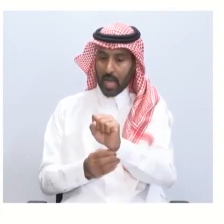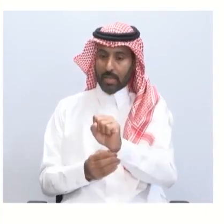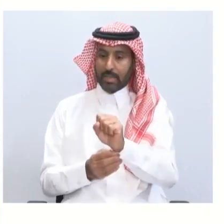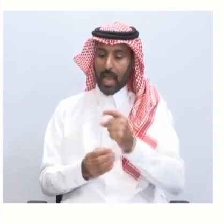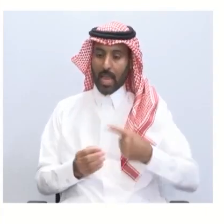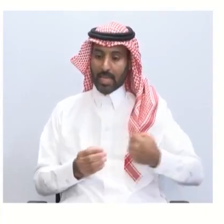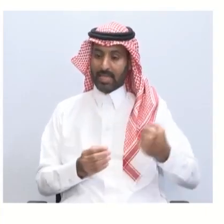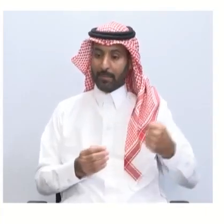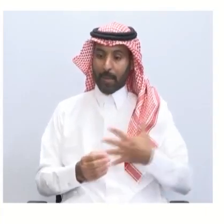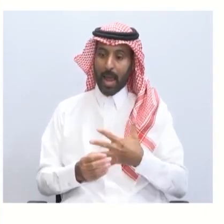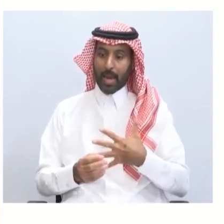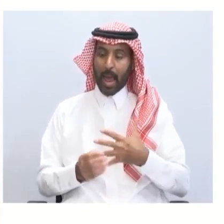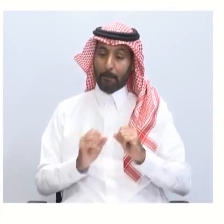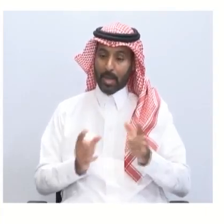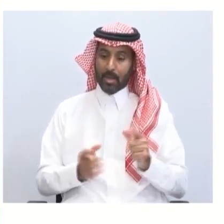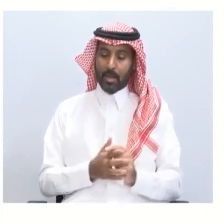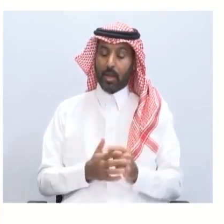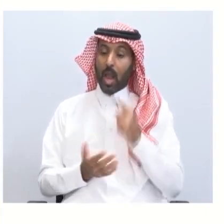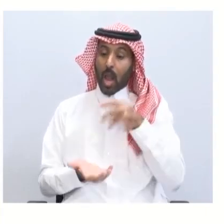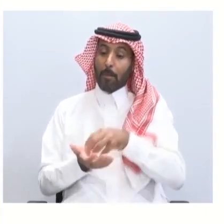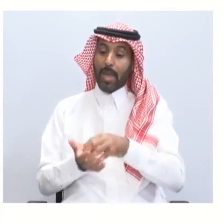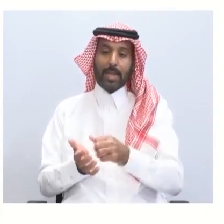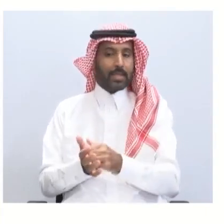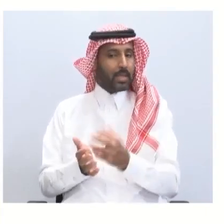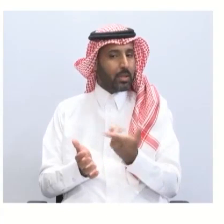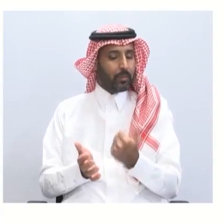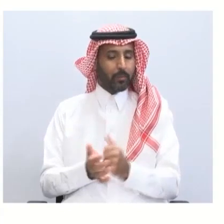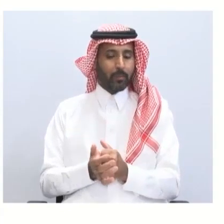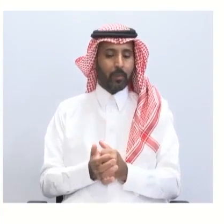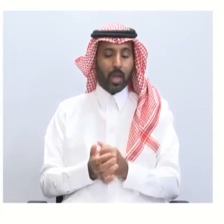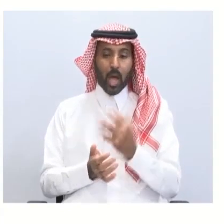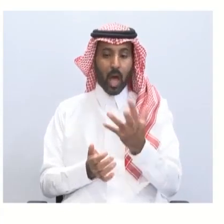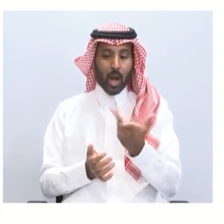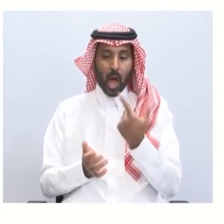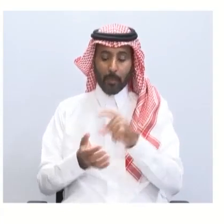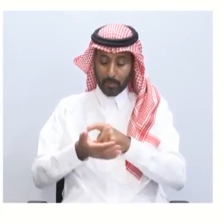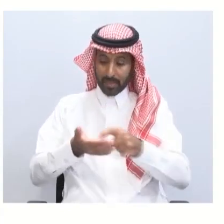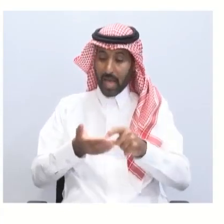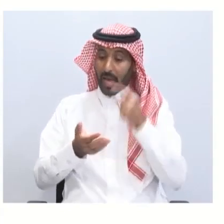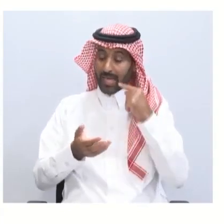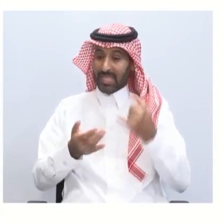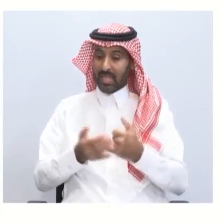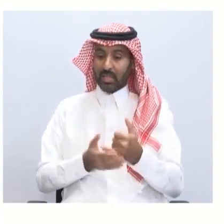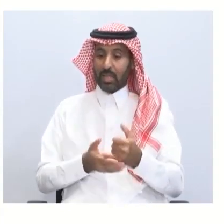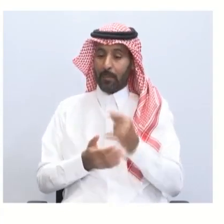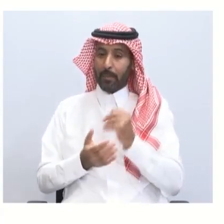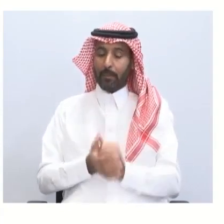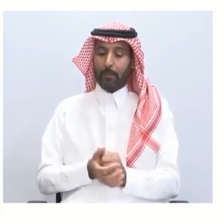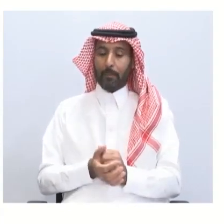الاسم الكامل عنوان المنزل ورقم البطاقه